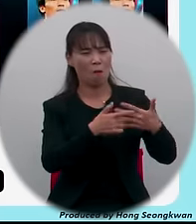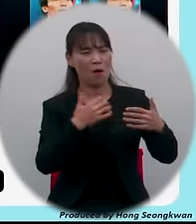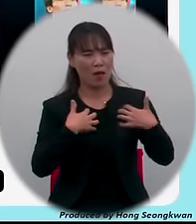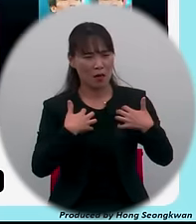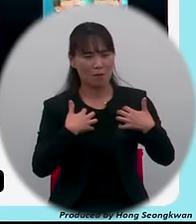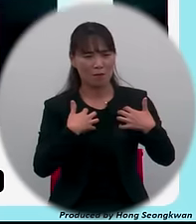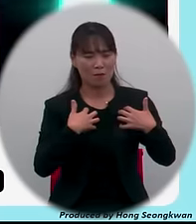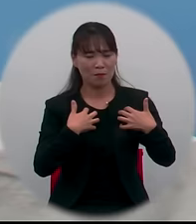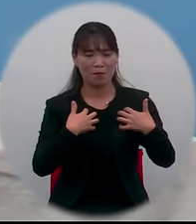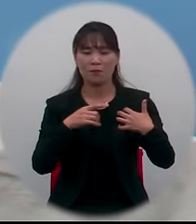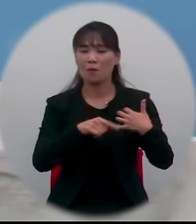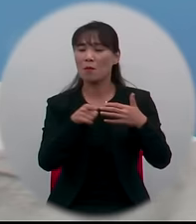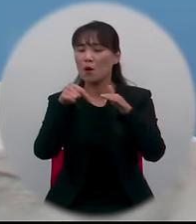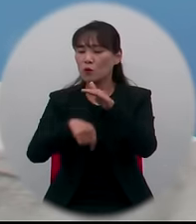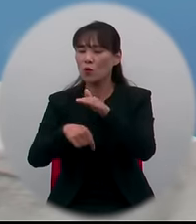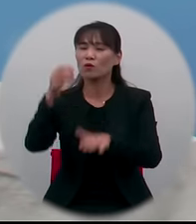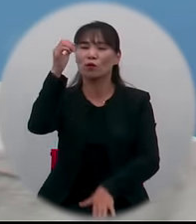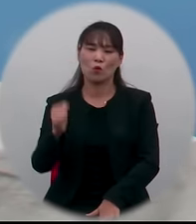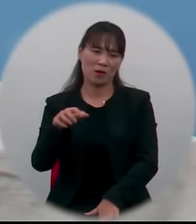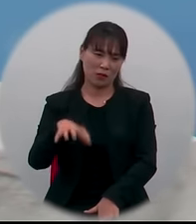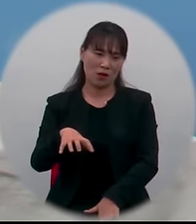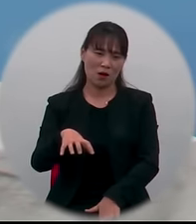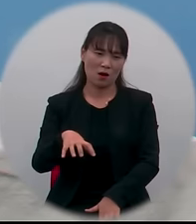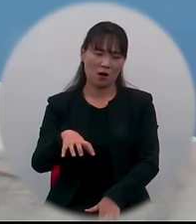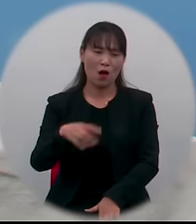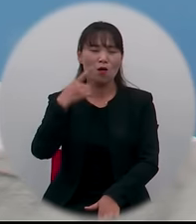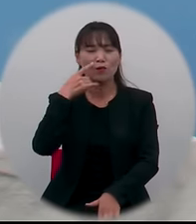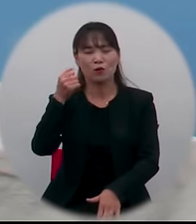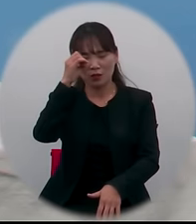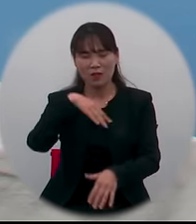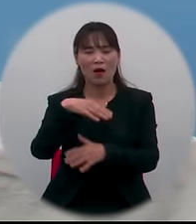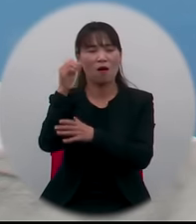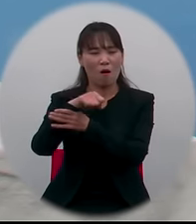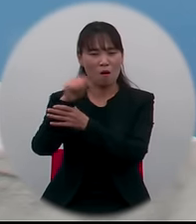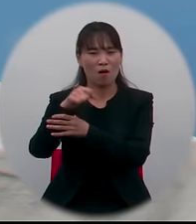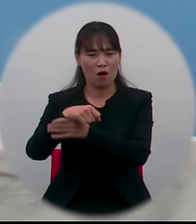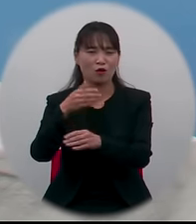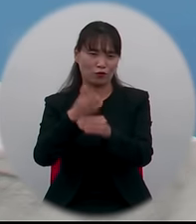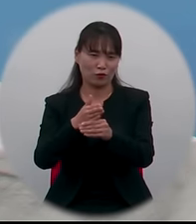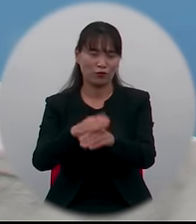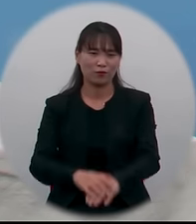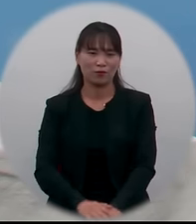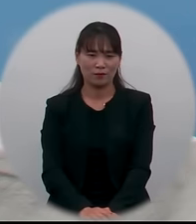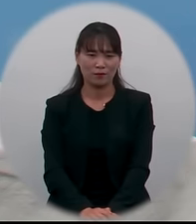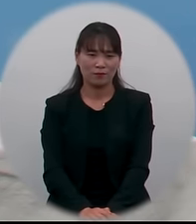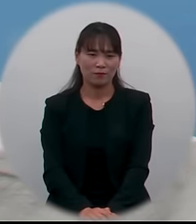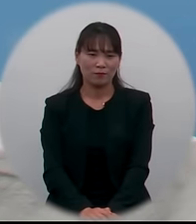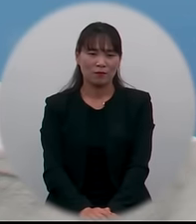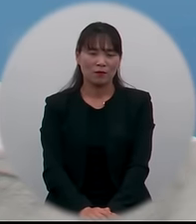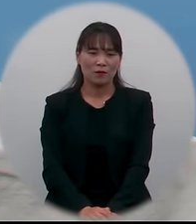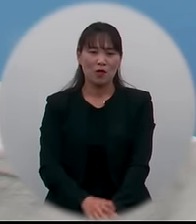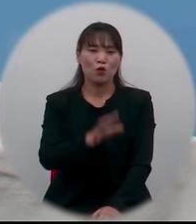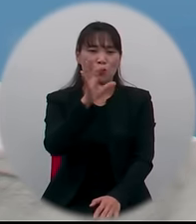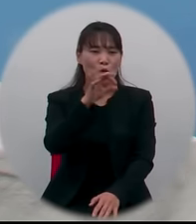허락하고 계신다고 할 수 있겠죠 조금 더 깊이 들어가 보겠습니다 유료 확률형 아이템이라고 있어요 흔히 말하는 돈 주고 뽑는